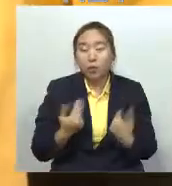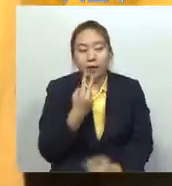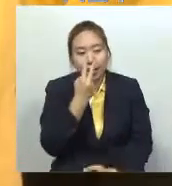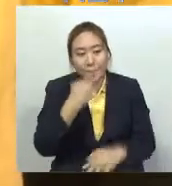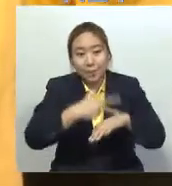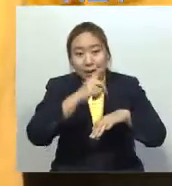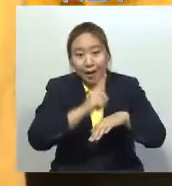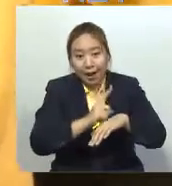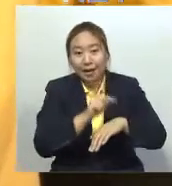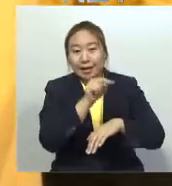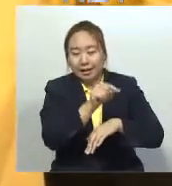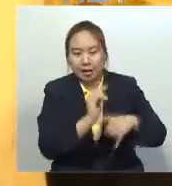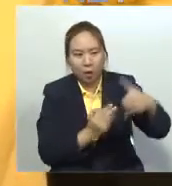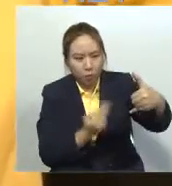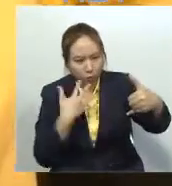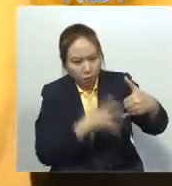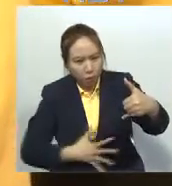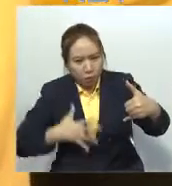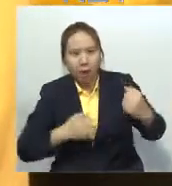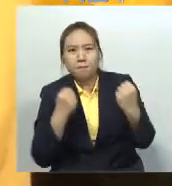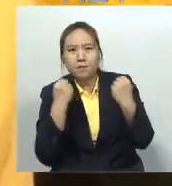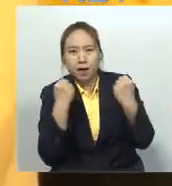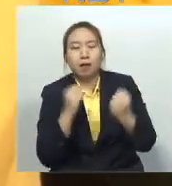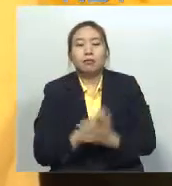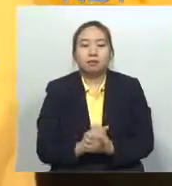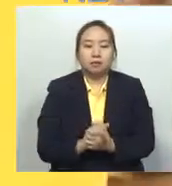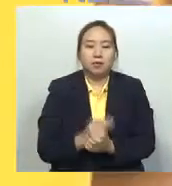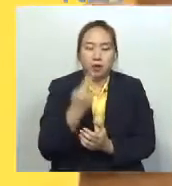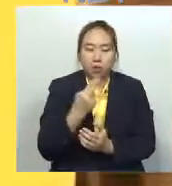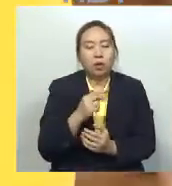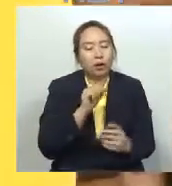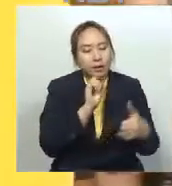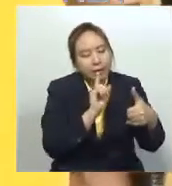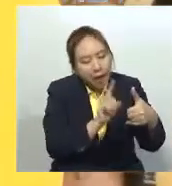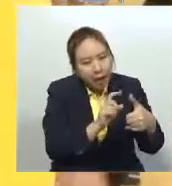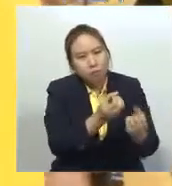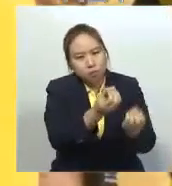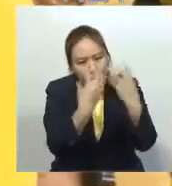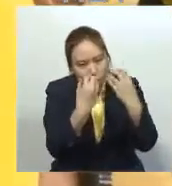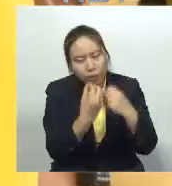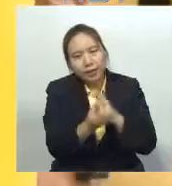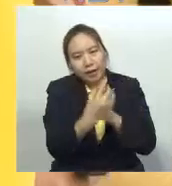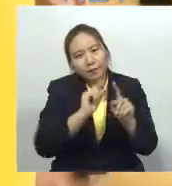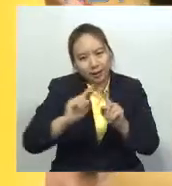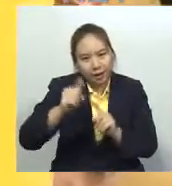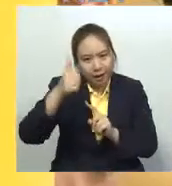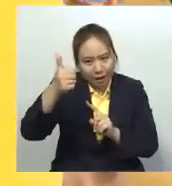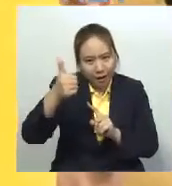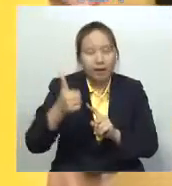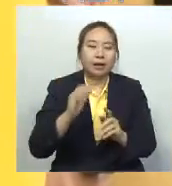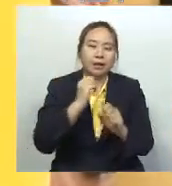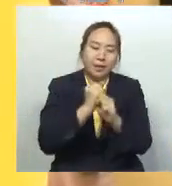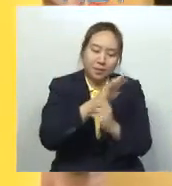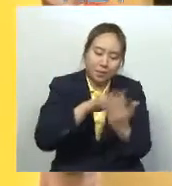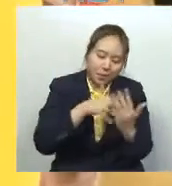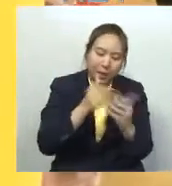ที่เห็นประธานองคมนตรีมีสุขภาพร่างกายที่แข็งแรงและสามารถให้คำปรึกษาสั่งสอนเพิ่มเติมและกำหนดรูปแบบกร